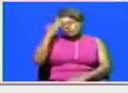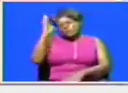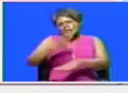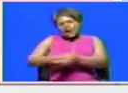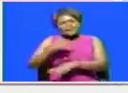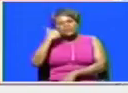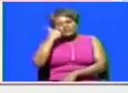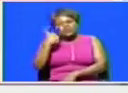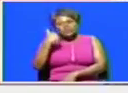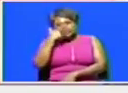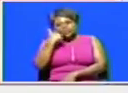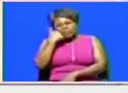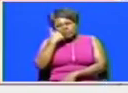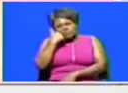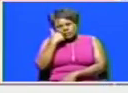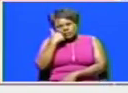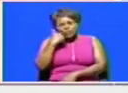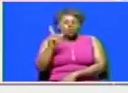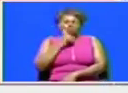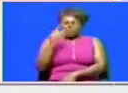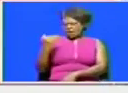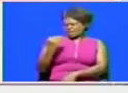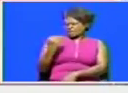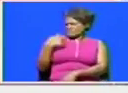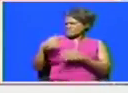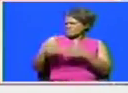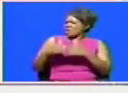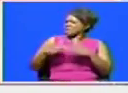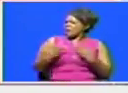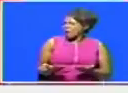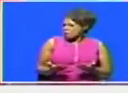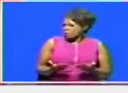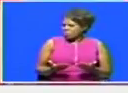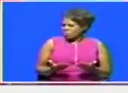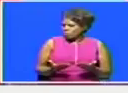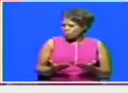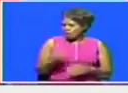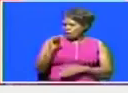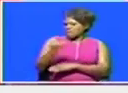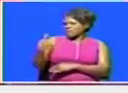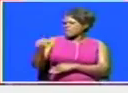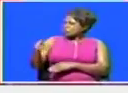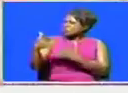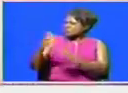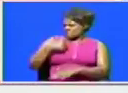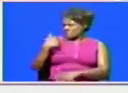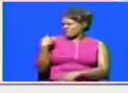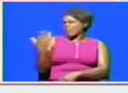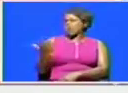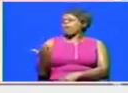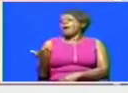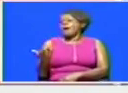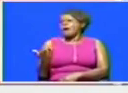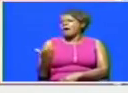Unapata magonjwa ndio unalala na ule mtu hujui. Kisha yake unajiuliza nilala vipi na huyu mtu? Unaanza kuuliza wenzako mliniacha wapi jana. Kwa